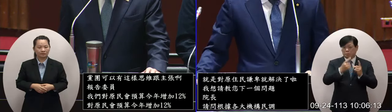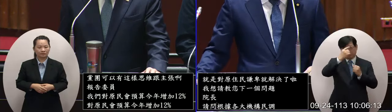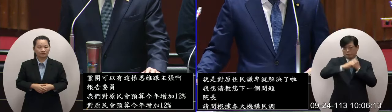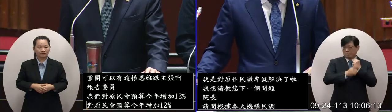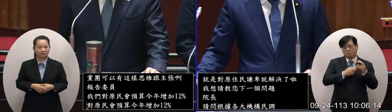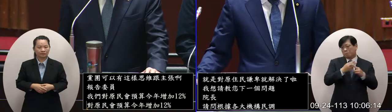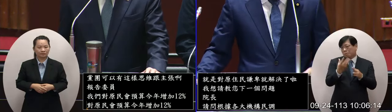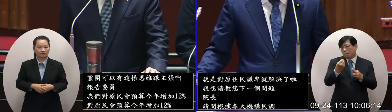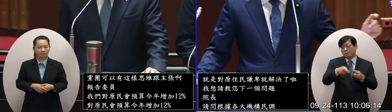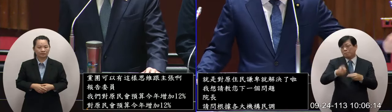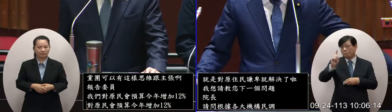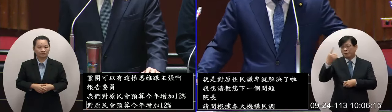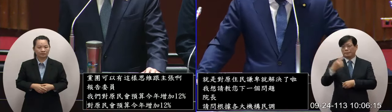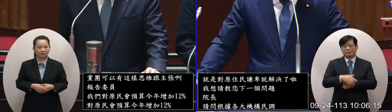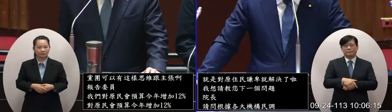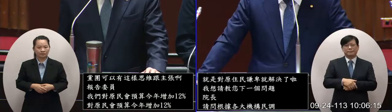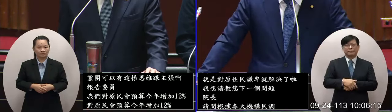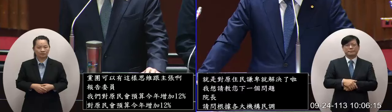没有信心，你知道原因是什么吗？